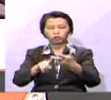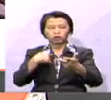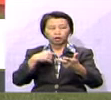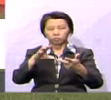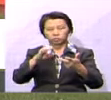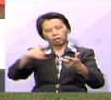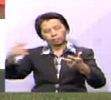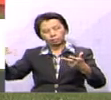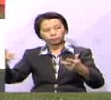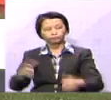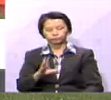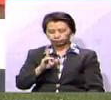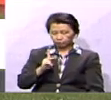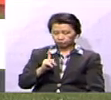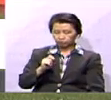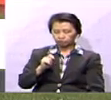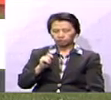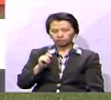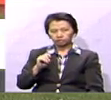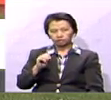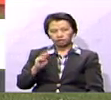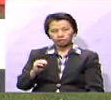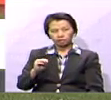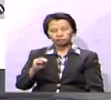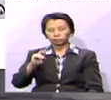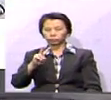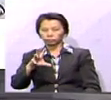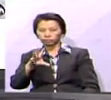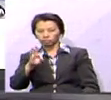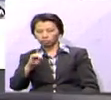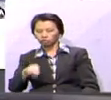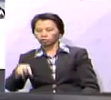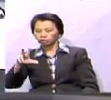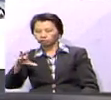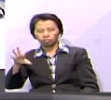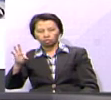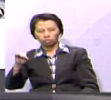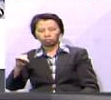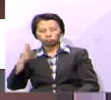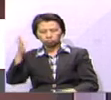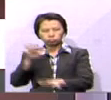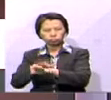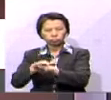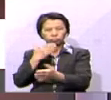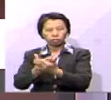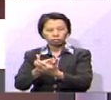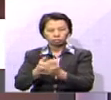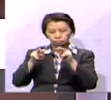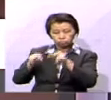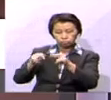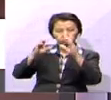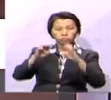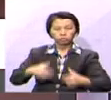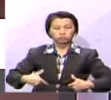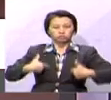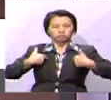selebihnya. KTM Duke 250 dan Duke 390 dijangka mendapat sambutan baik memandangkan ia dilihat sebagai satu cara hidup